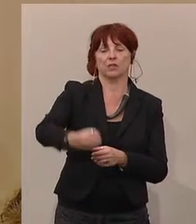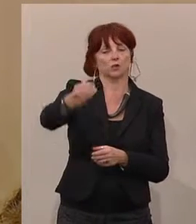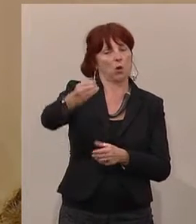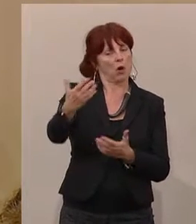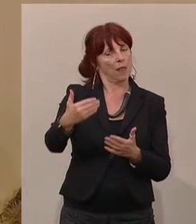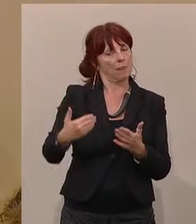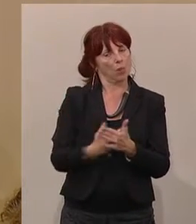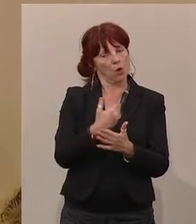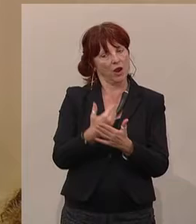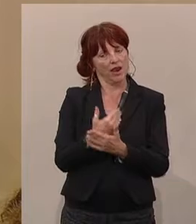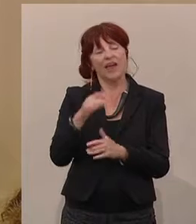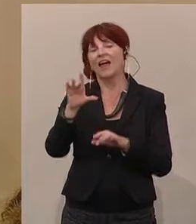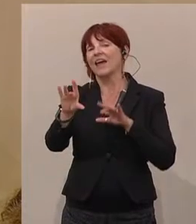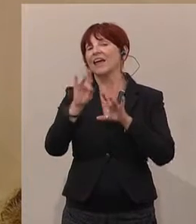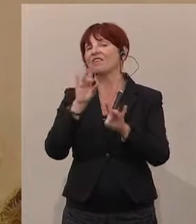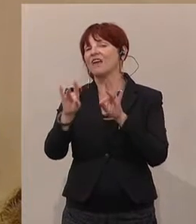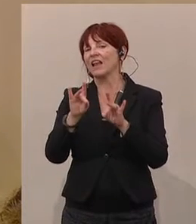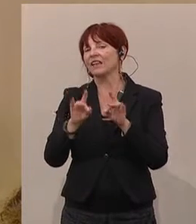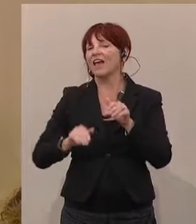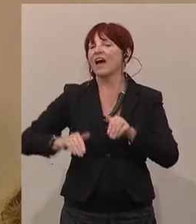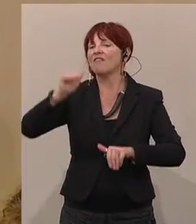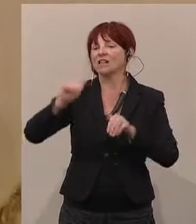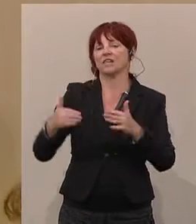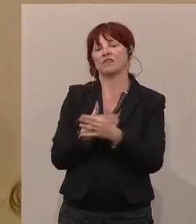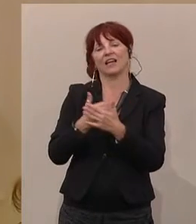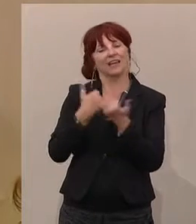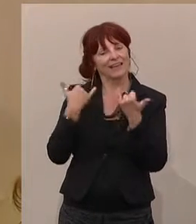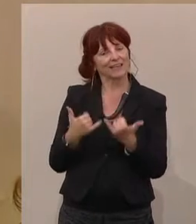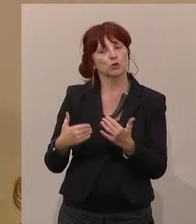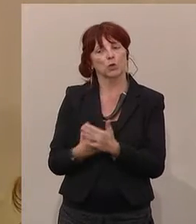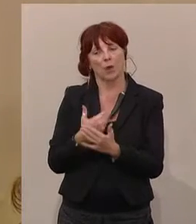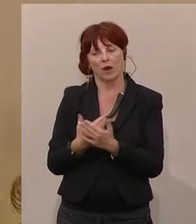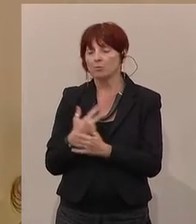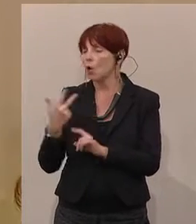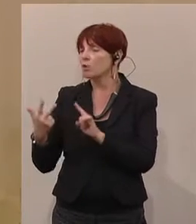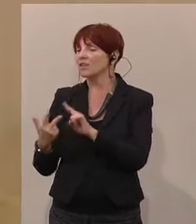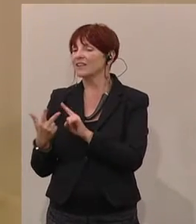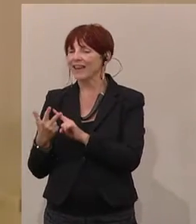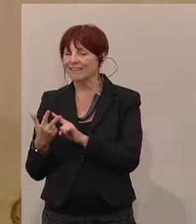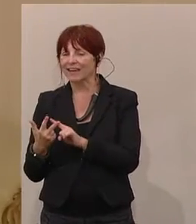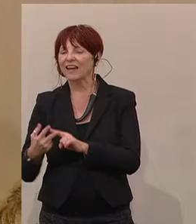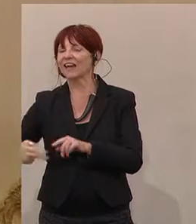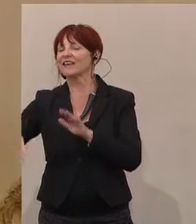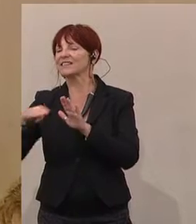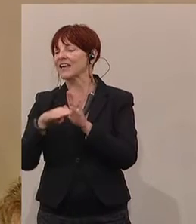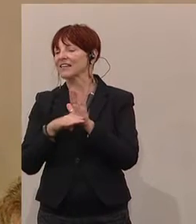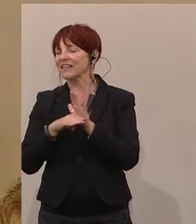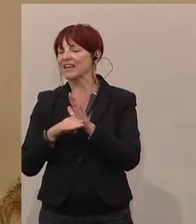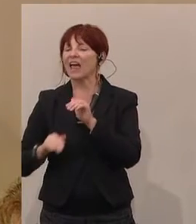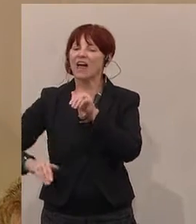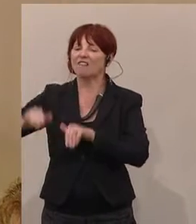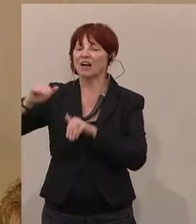ist die sogenannte gewählte Erwachsenenvertretung. Die dritte Säule ist die sogenannte gesetzliche Erwachsenenvertretung, und das ist